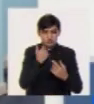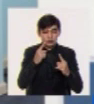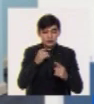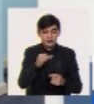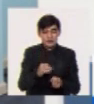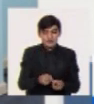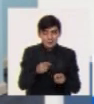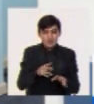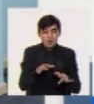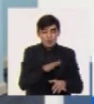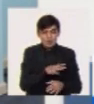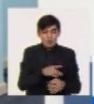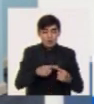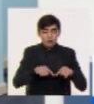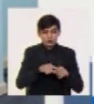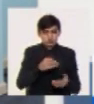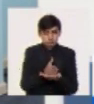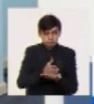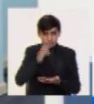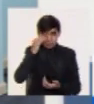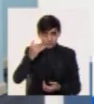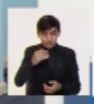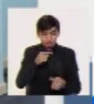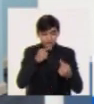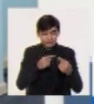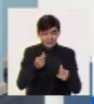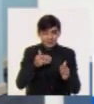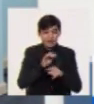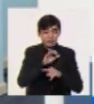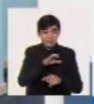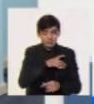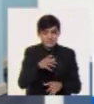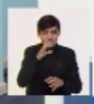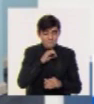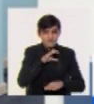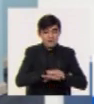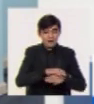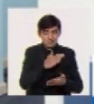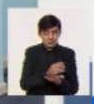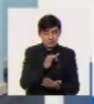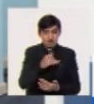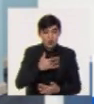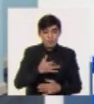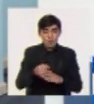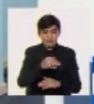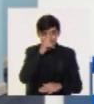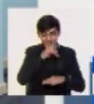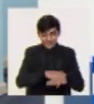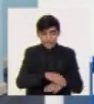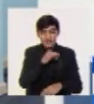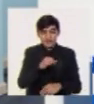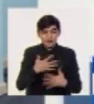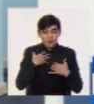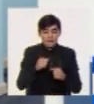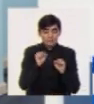Расследуется уголовное дело в отношении должностных лиц. Пандемиямен күреске бөлінген қаражатты жымқыру фактісі бойынша Жамбыл облыстық әкімдігі денсаулық